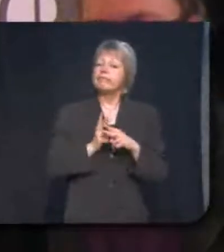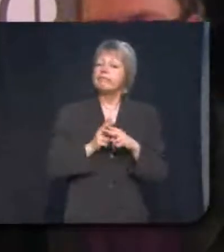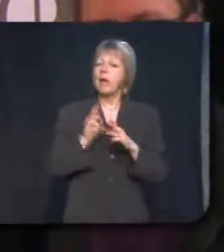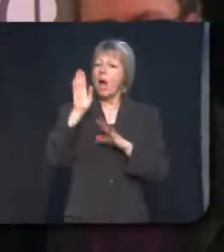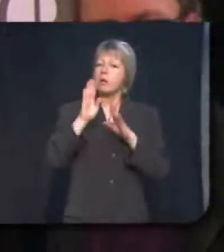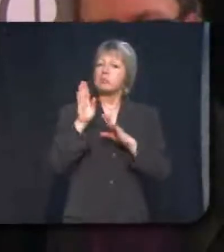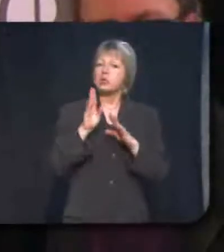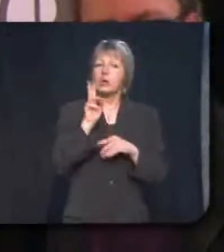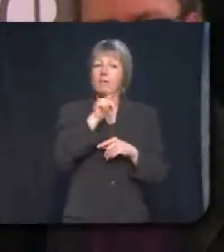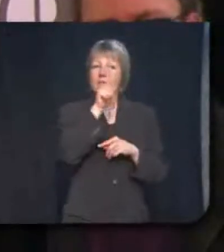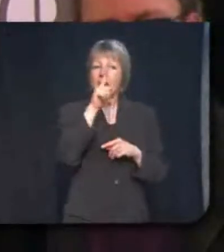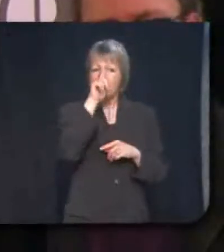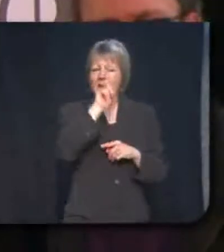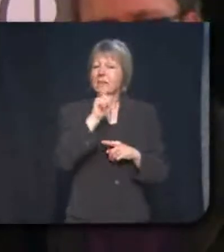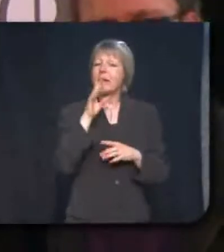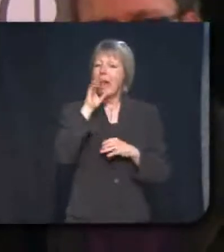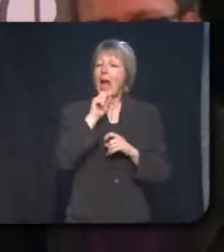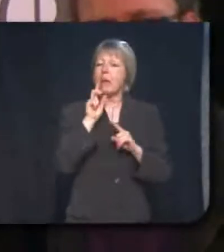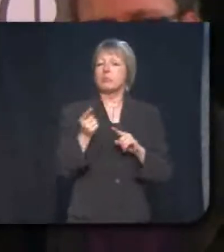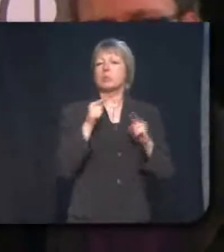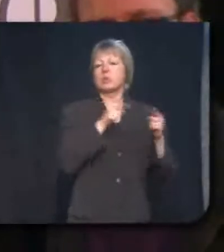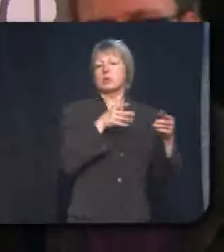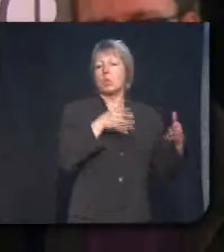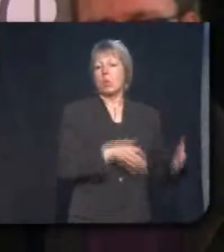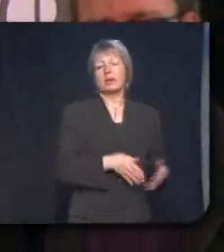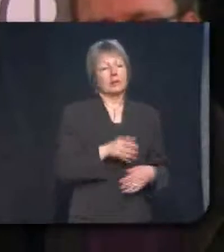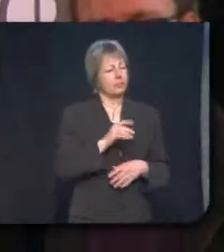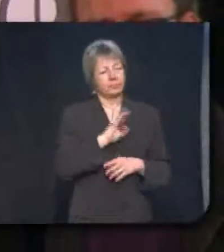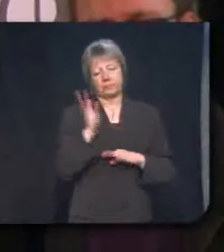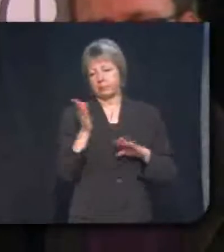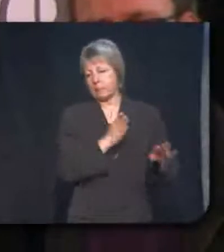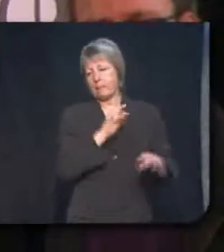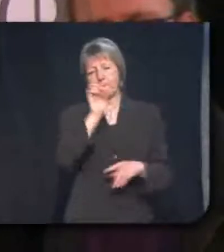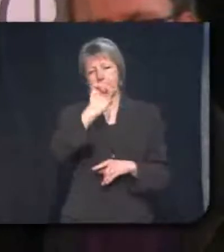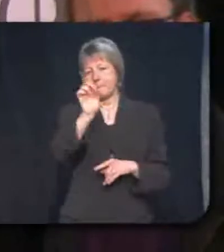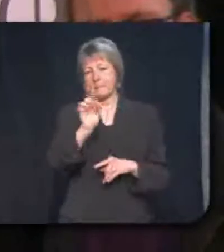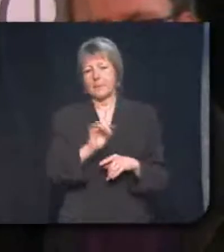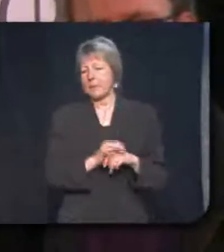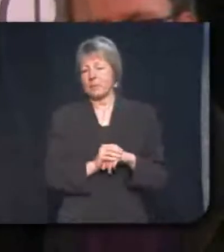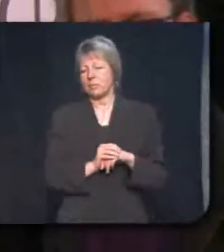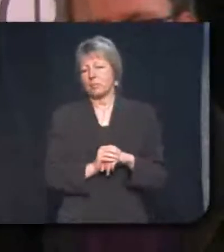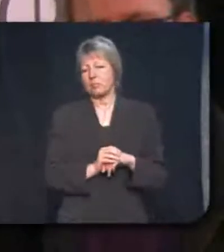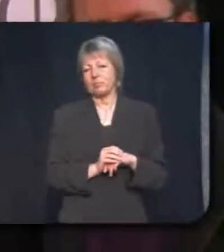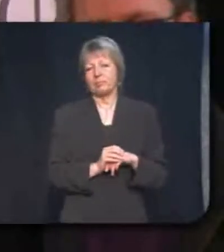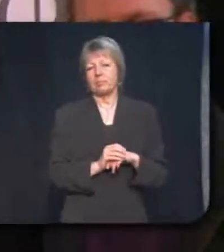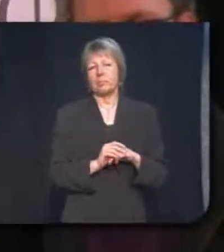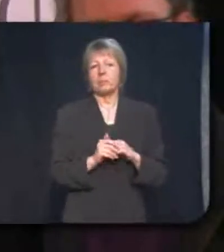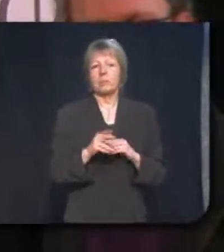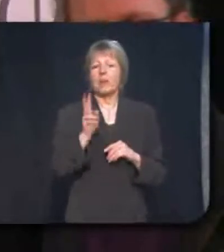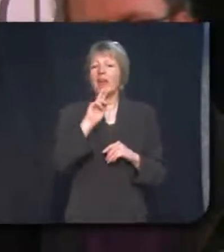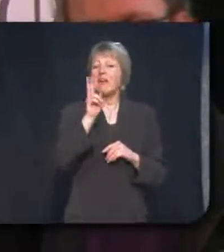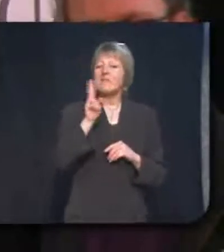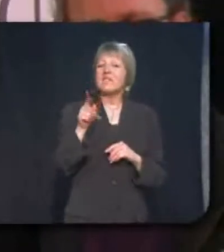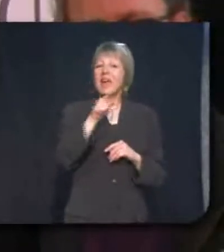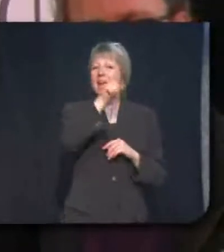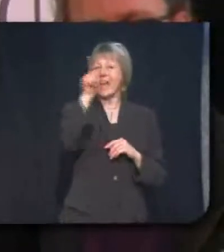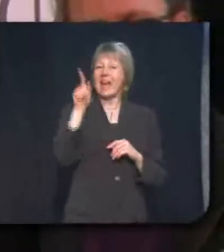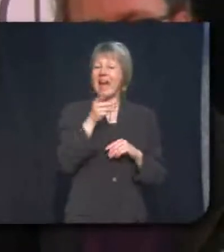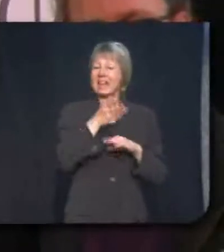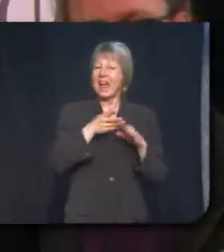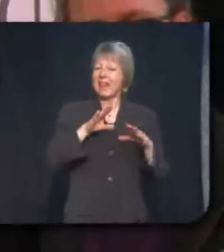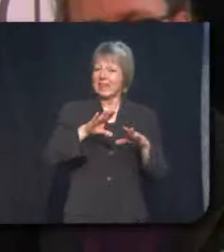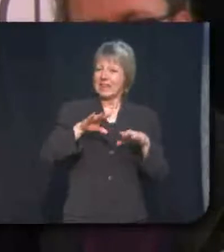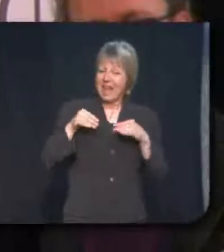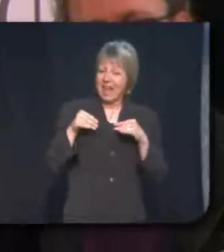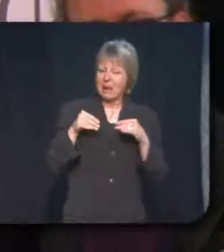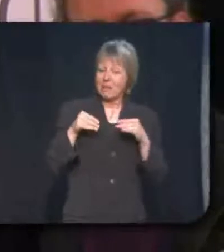es gibt auch wie hier ein Forum in diesem Fall von 5% der angemeldeten Teilnehmer also akkreditierten quasi wenn die